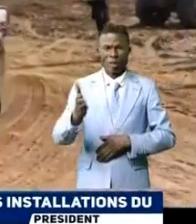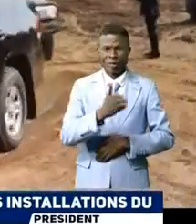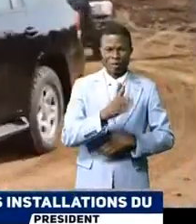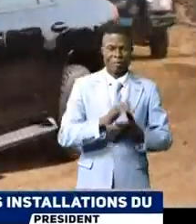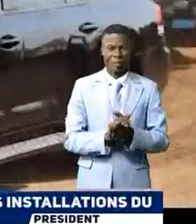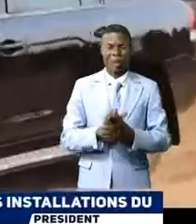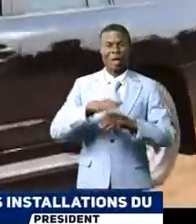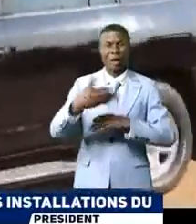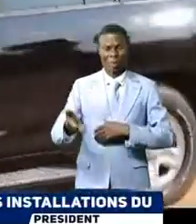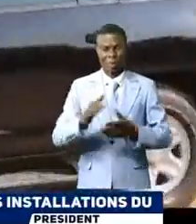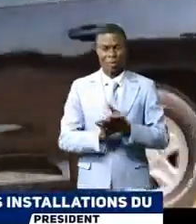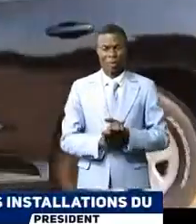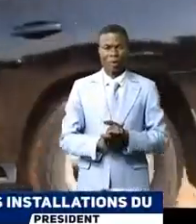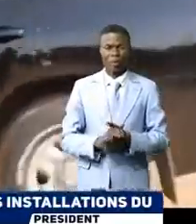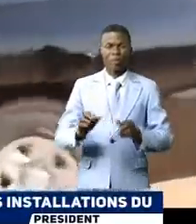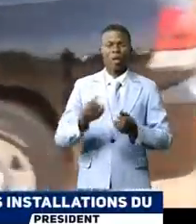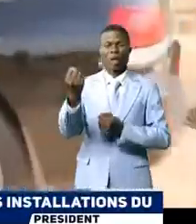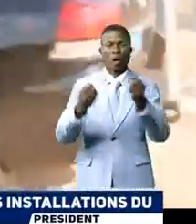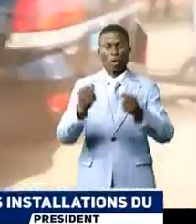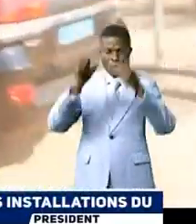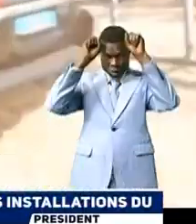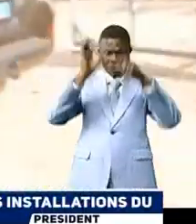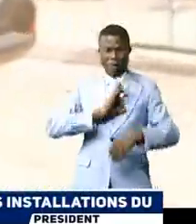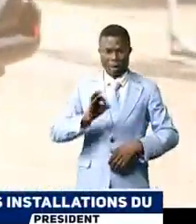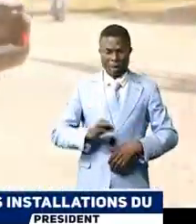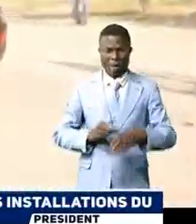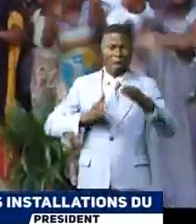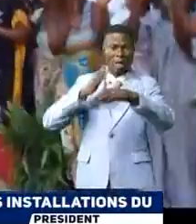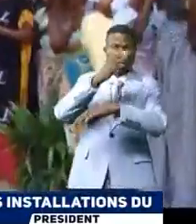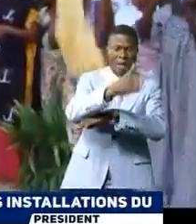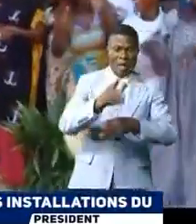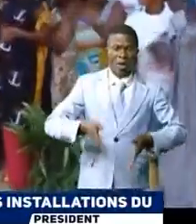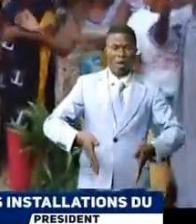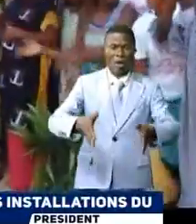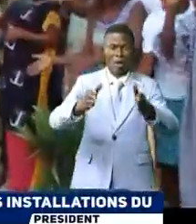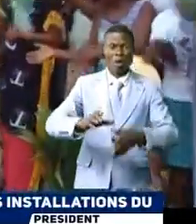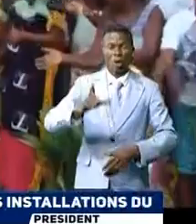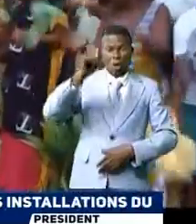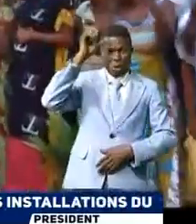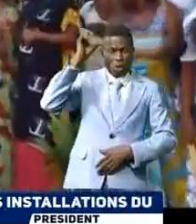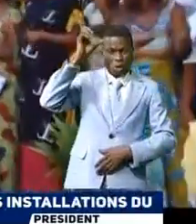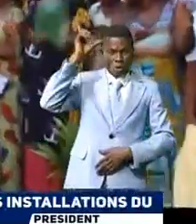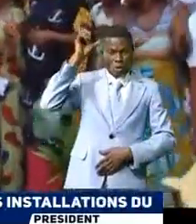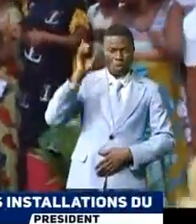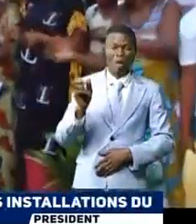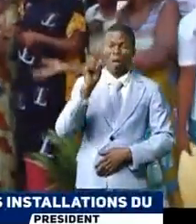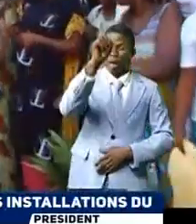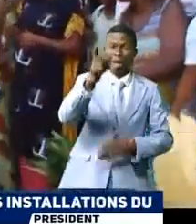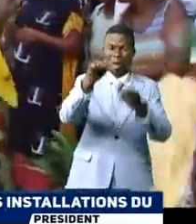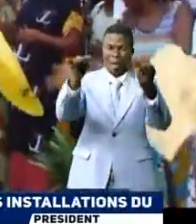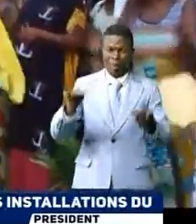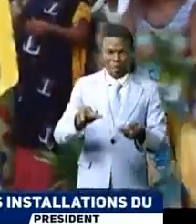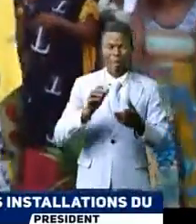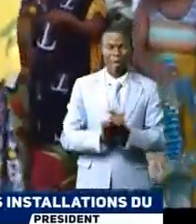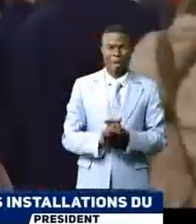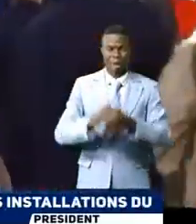Et juste après, le cortège du chef de l'État a traversé la chaussée Lumumba pour se rendre de l'autre côté du